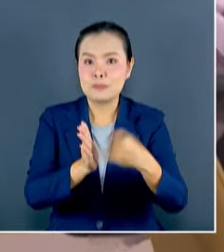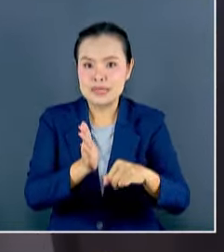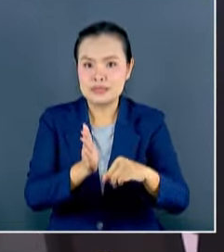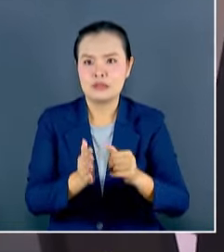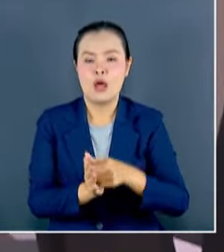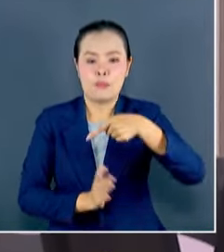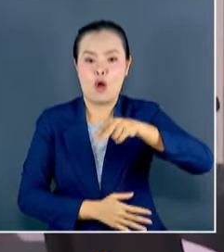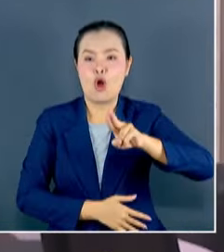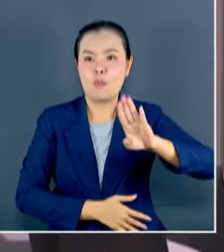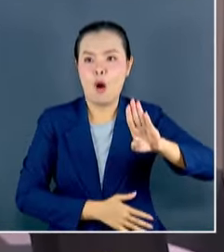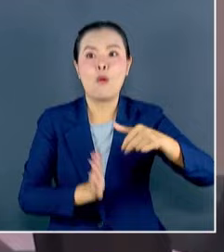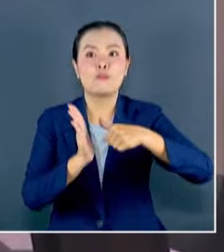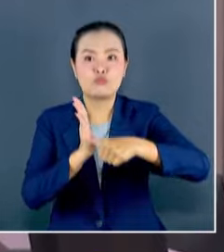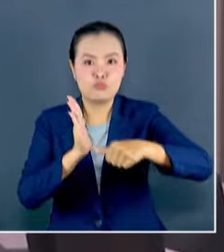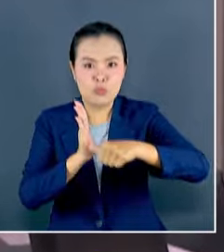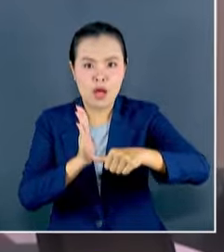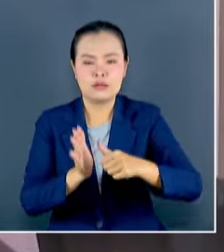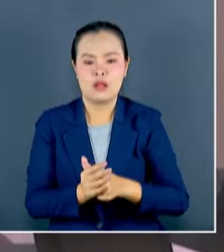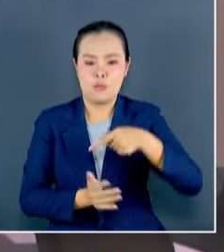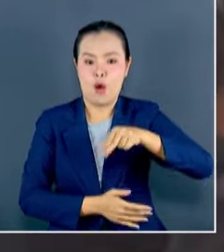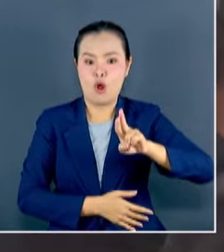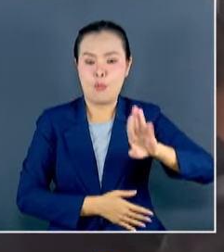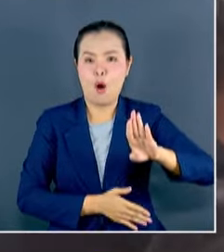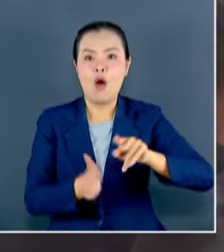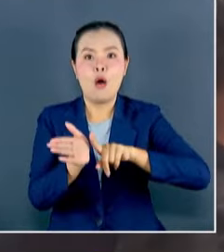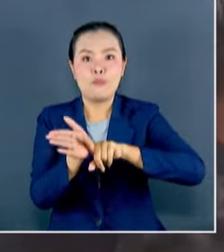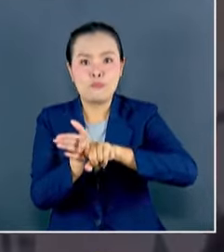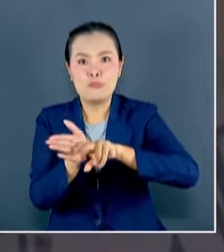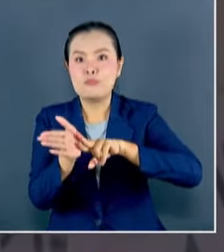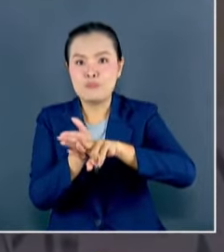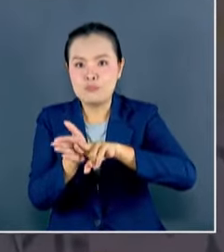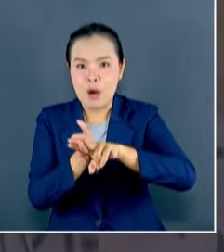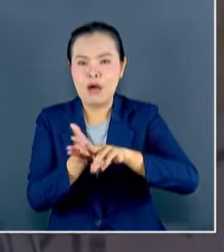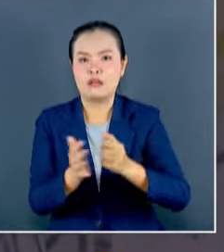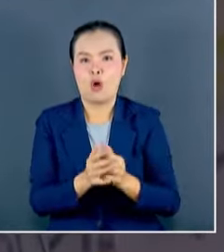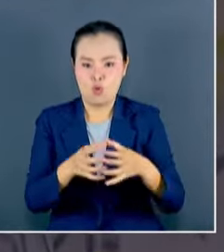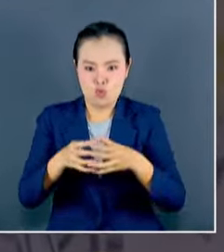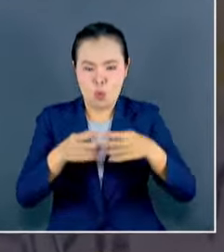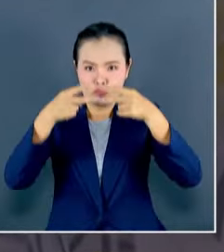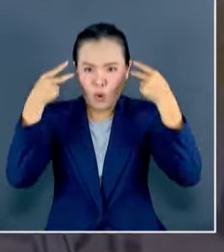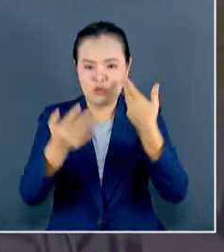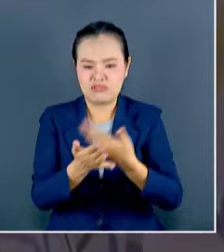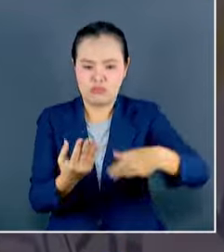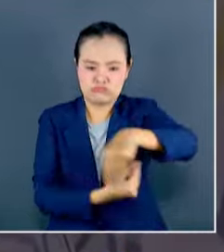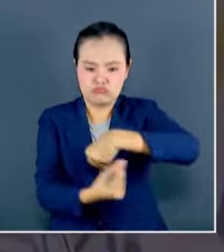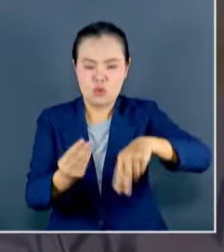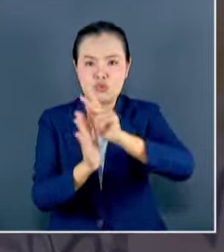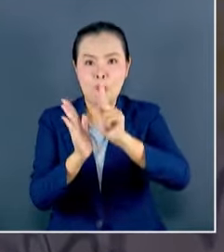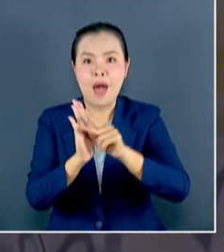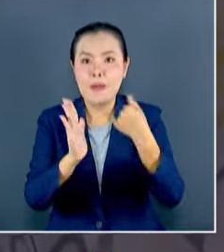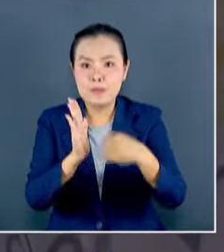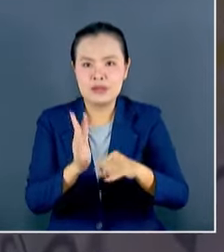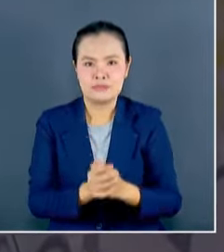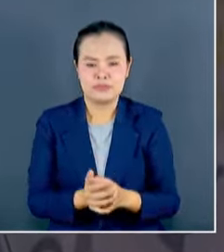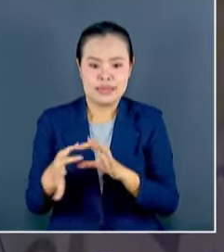ดตามพ.ร.บ.ศุลกากรพ.ร.บ.โรคระบาดสัตว์และข้อหาอังยีร่วมกันฟอกเงินกรณีว่าไป